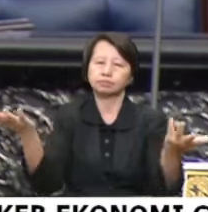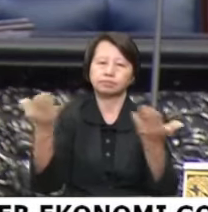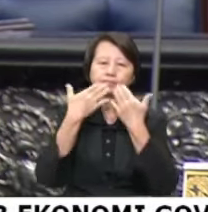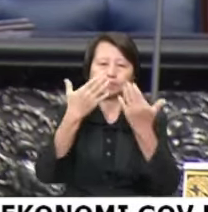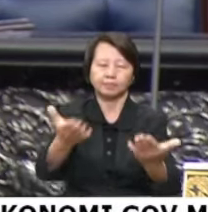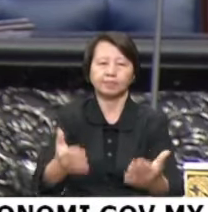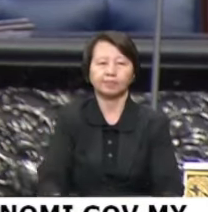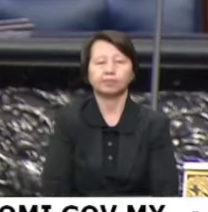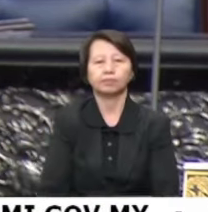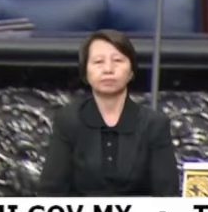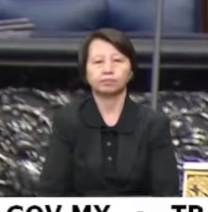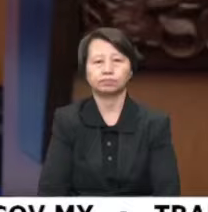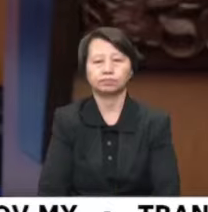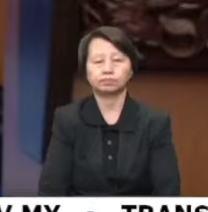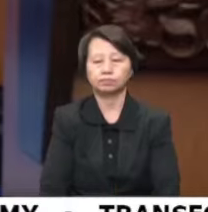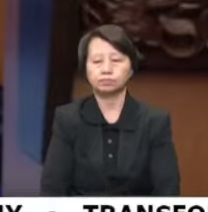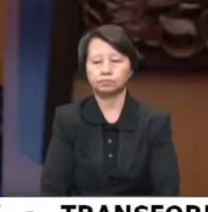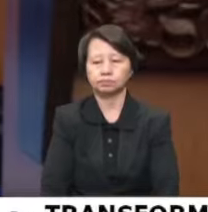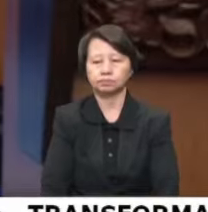kasih.